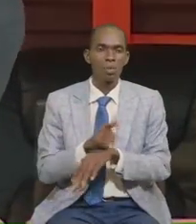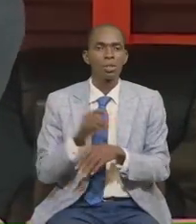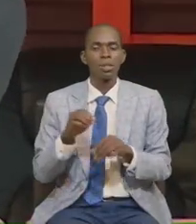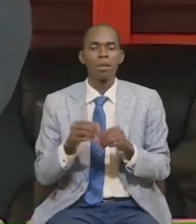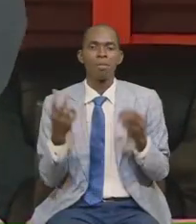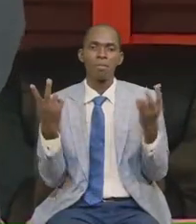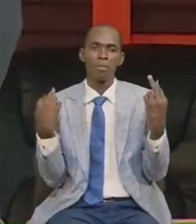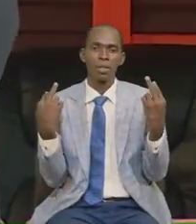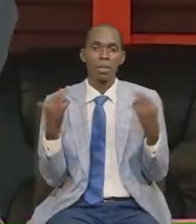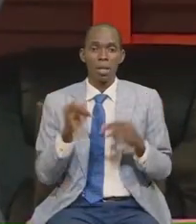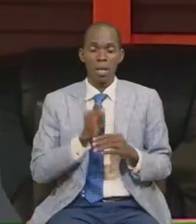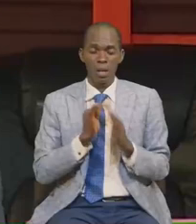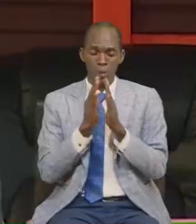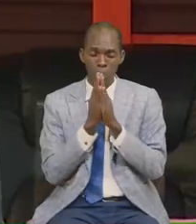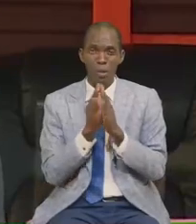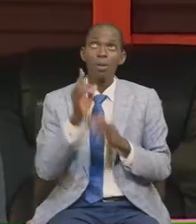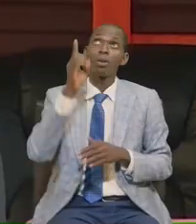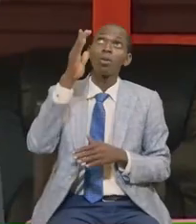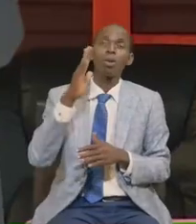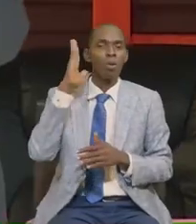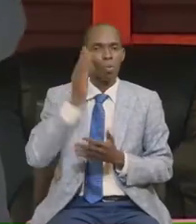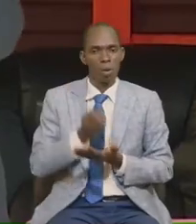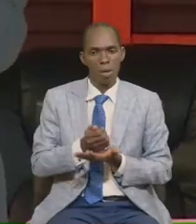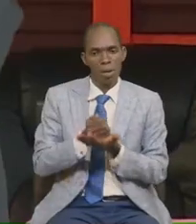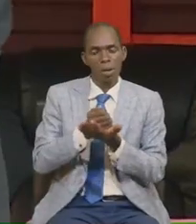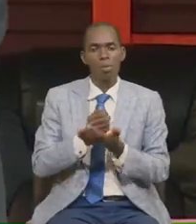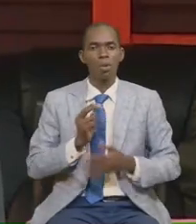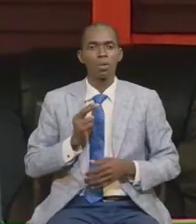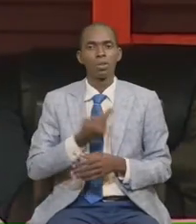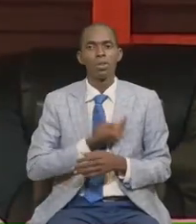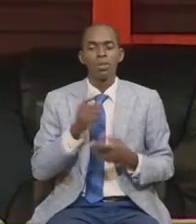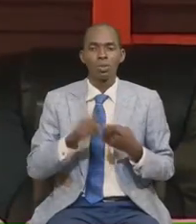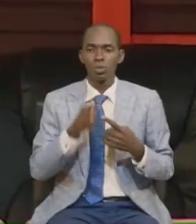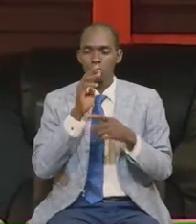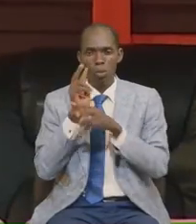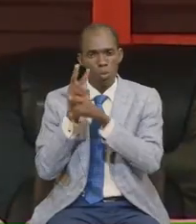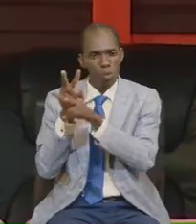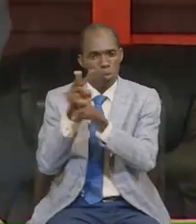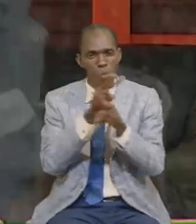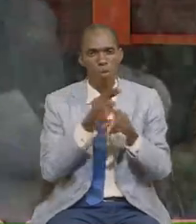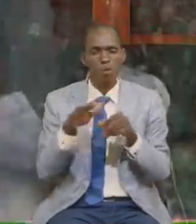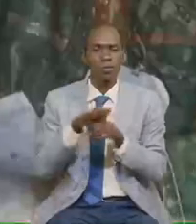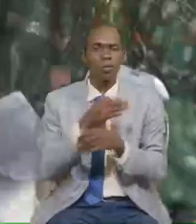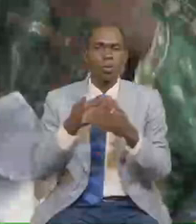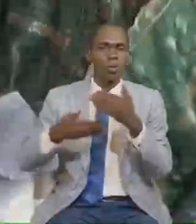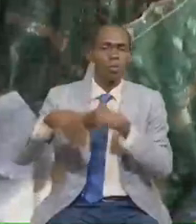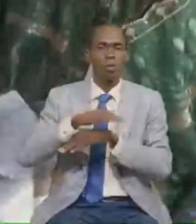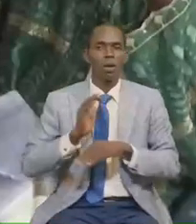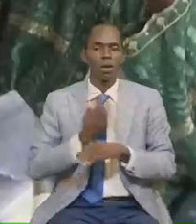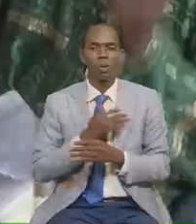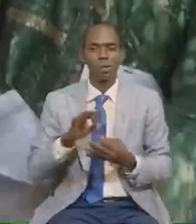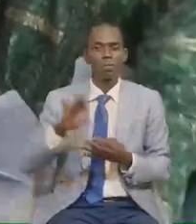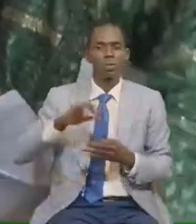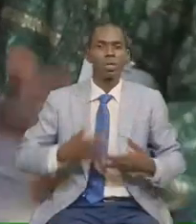Je prie que Dieu nous aide à être vigilants sur notre vie spirituelle au nom de